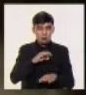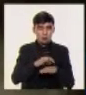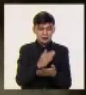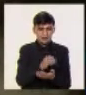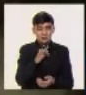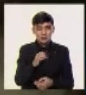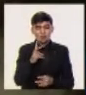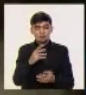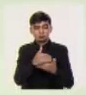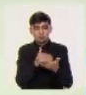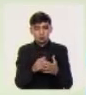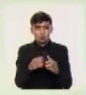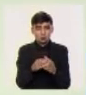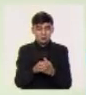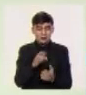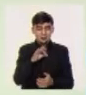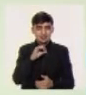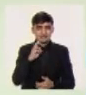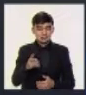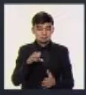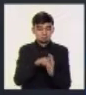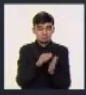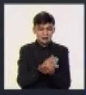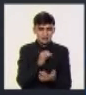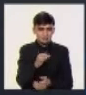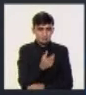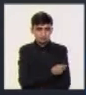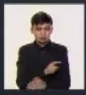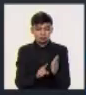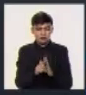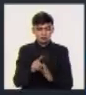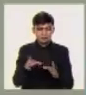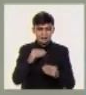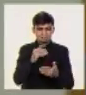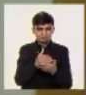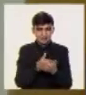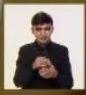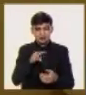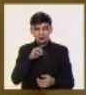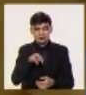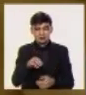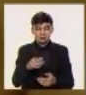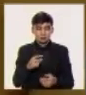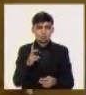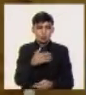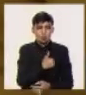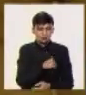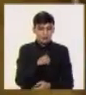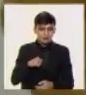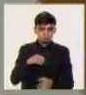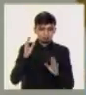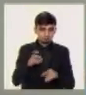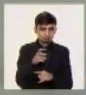и те, кто входит в группу риска. Сейчас прививку начали уже тестировать на некоторых добровольцах. Добровольцы прошли